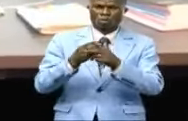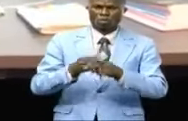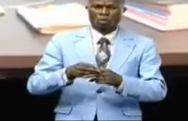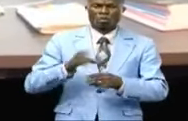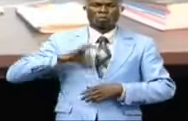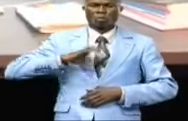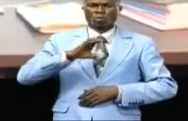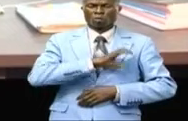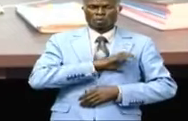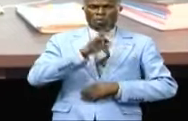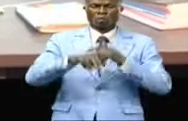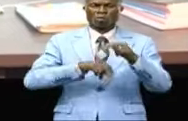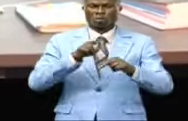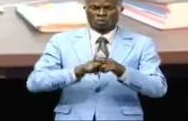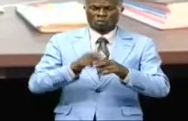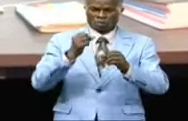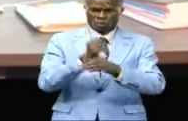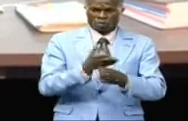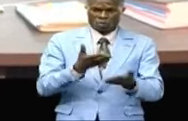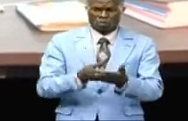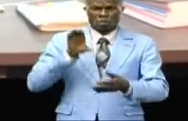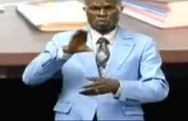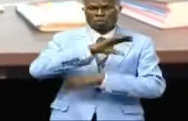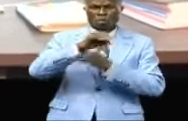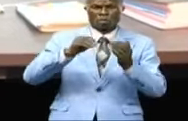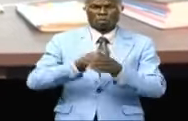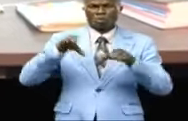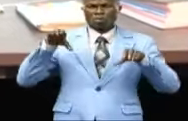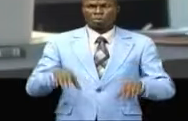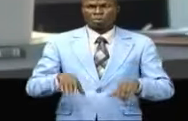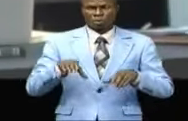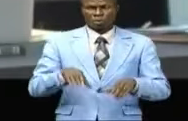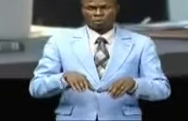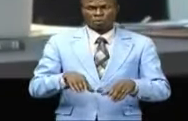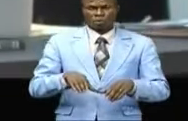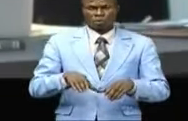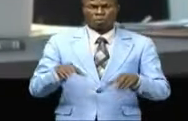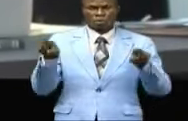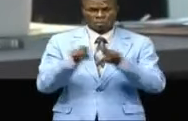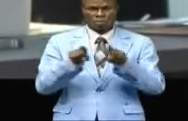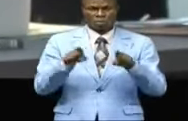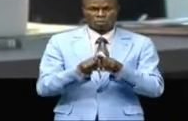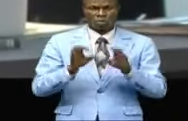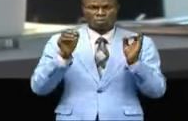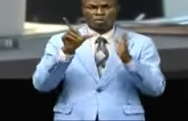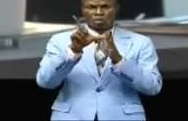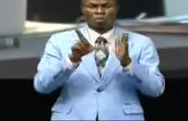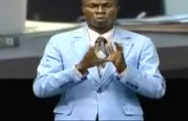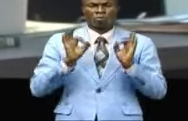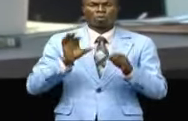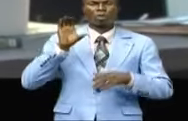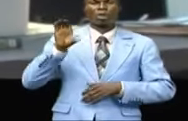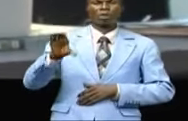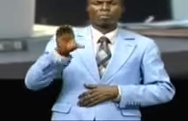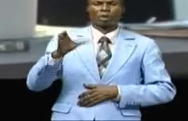commissaire à la résolution mise en place par la Banque centrale du Congo conformément à la nouvelle loi bancaire.